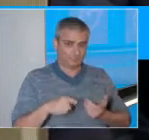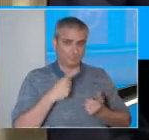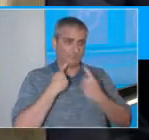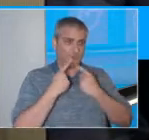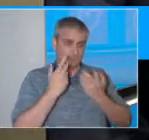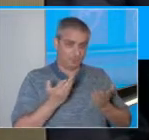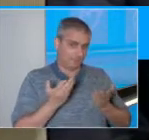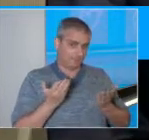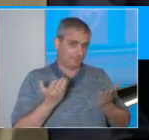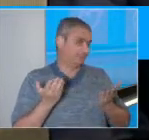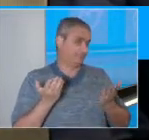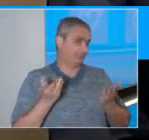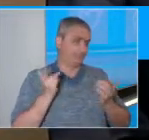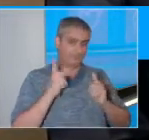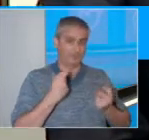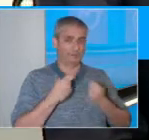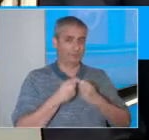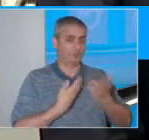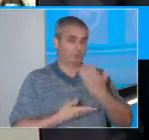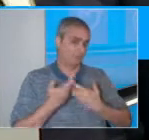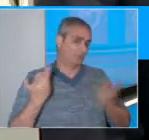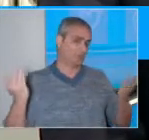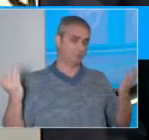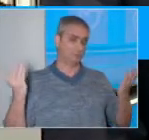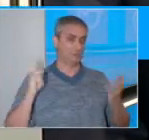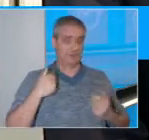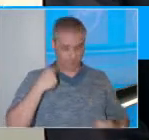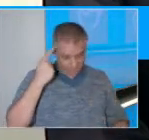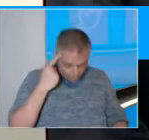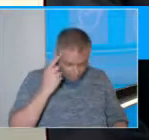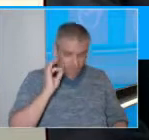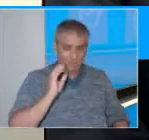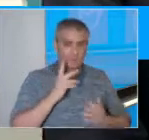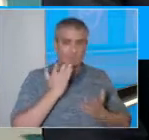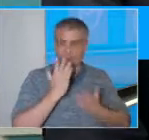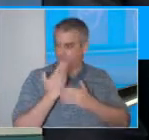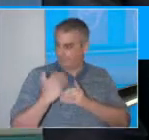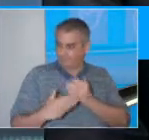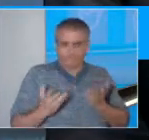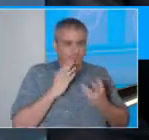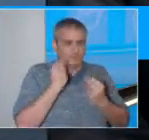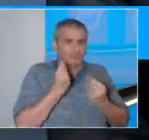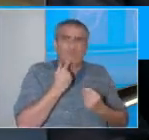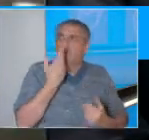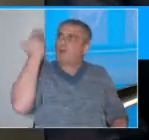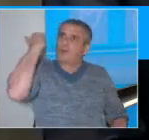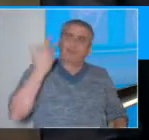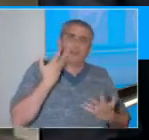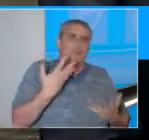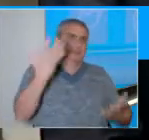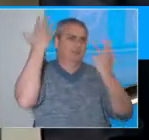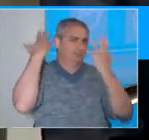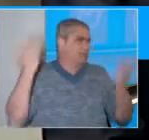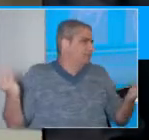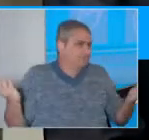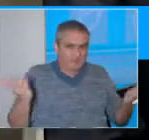לסליחה, וגם לשותפות כזו, וגם אני חושבת שזה באמת מאחורינו, וגם שוב מדובר בדברים שנאמרו לפני יותר מעשור, עליהם,